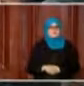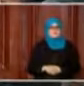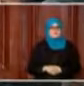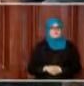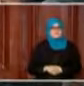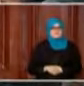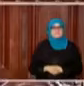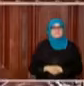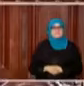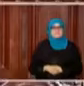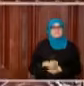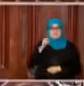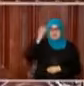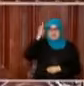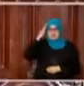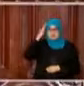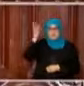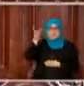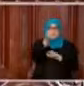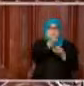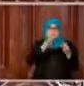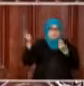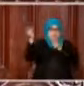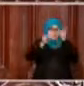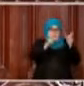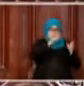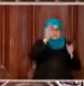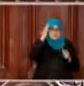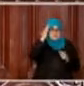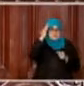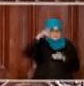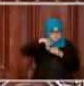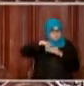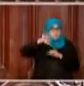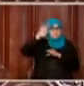فقد أعلن الكثيرون في تونس